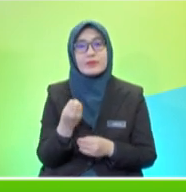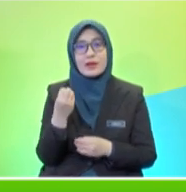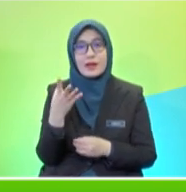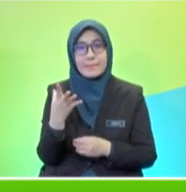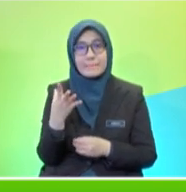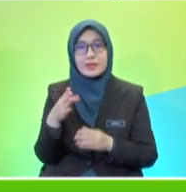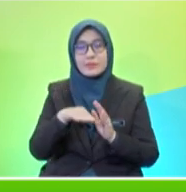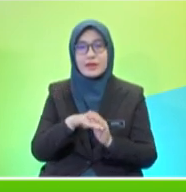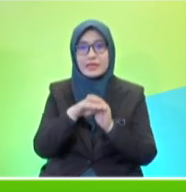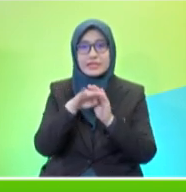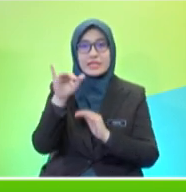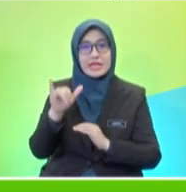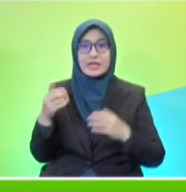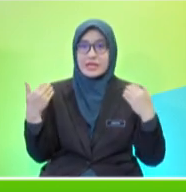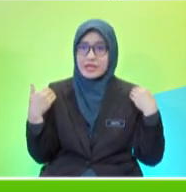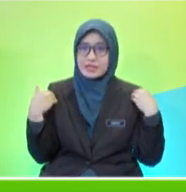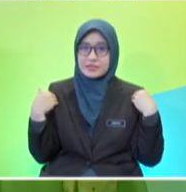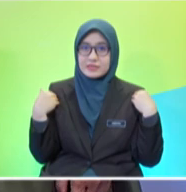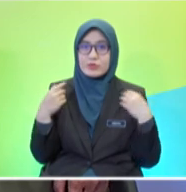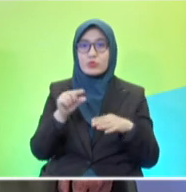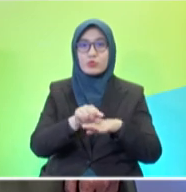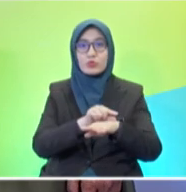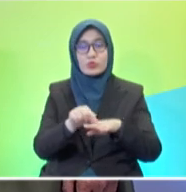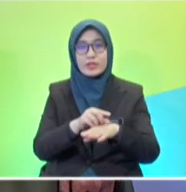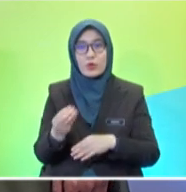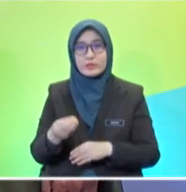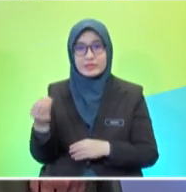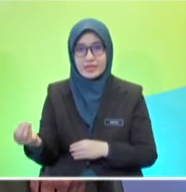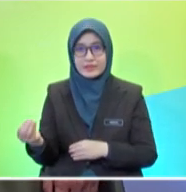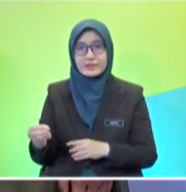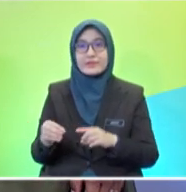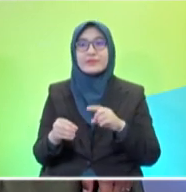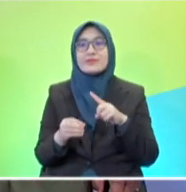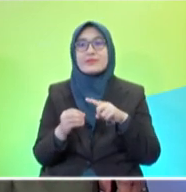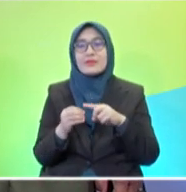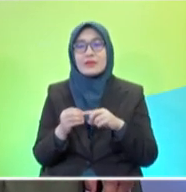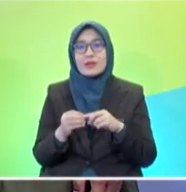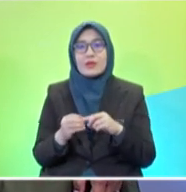dengan menggunakan objek jadi objektif pembelajaran